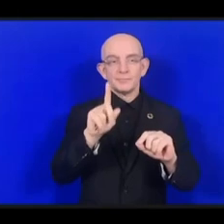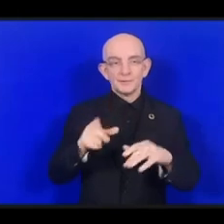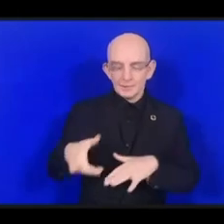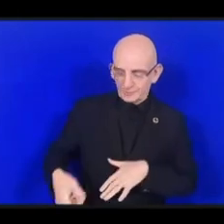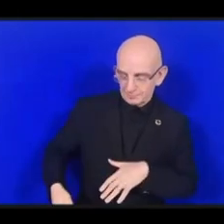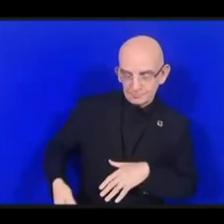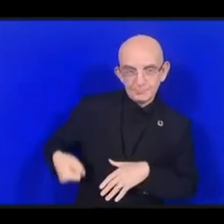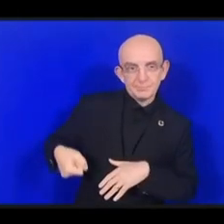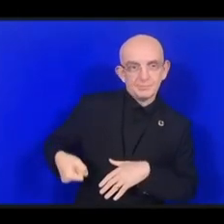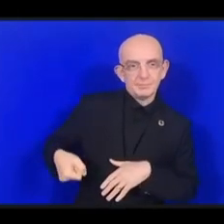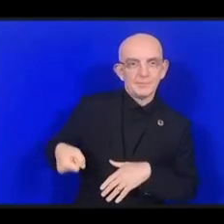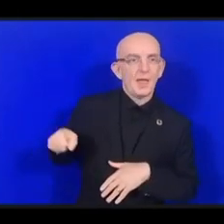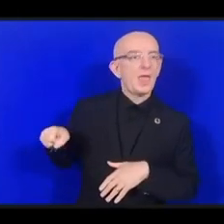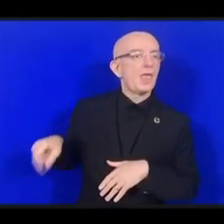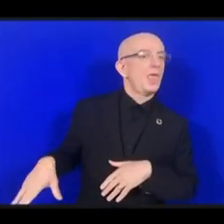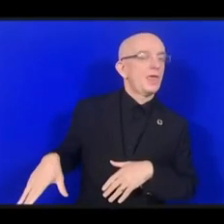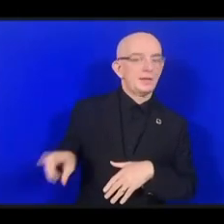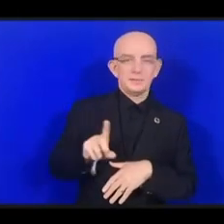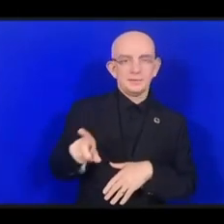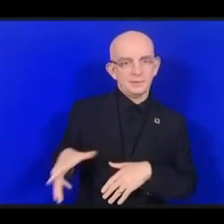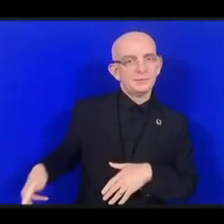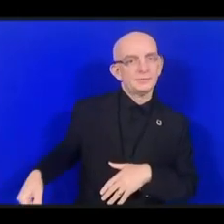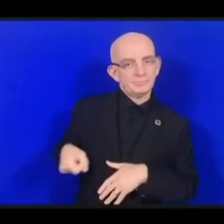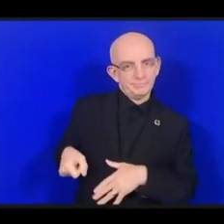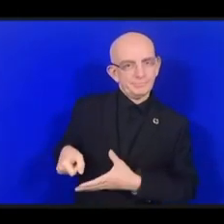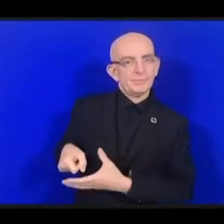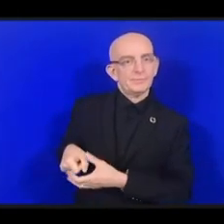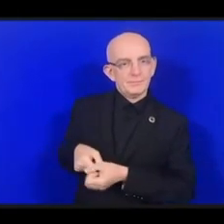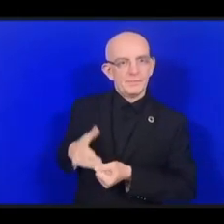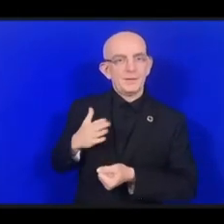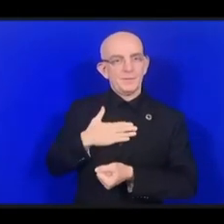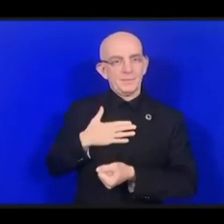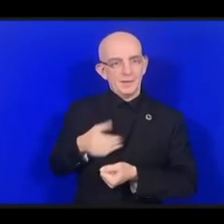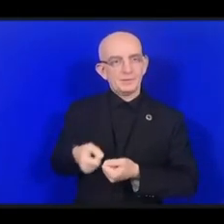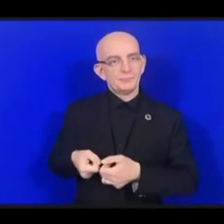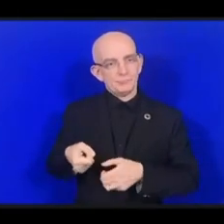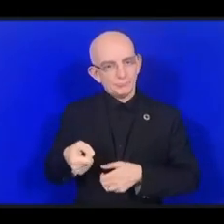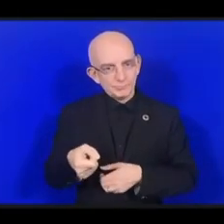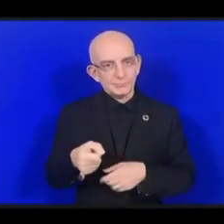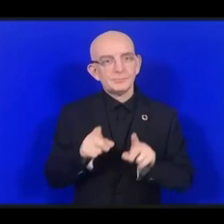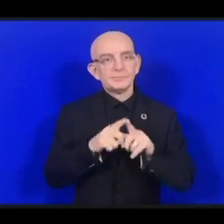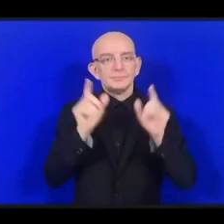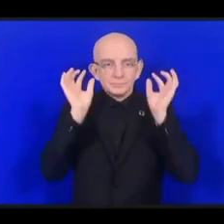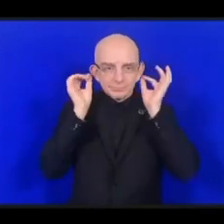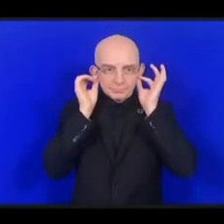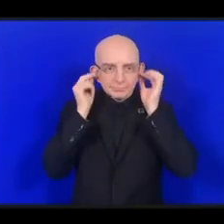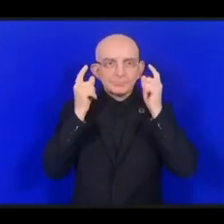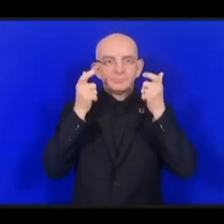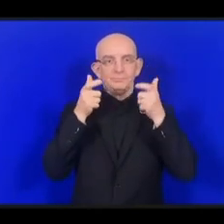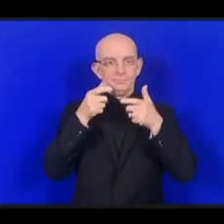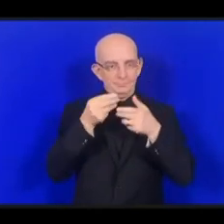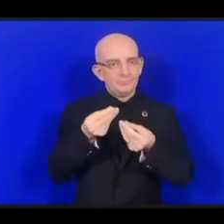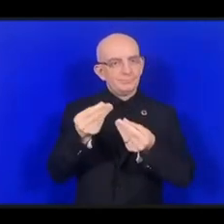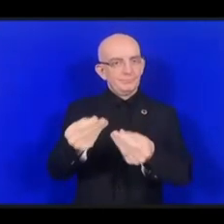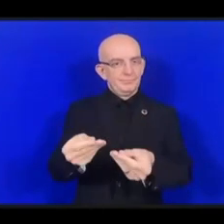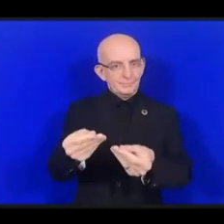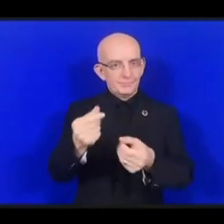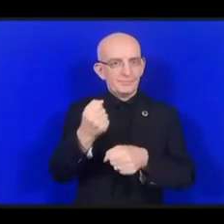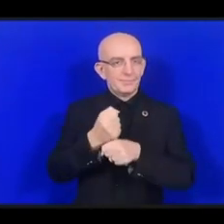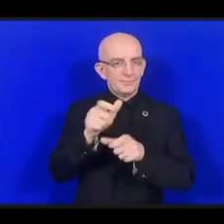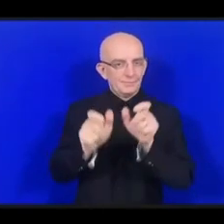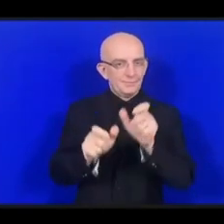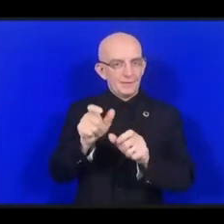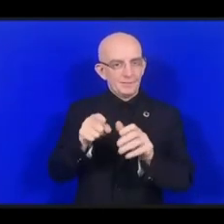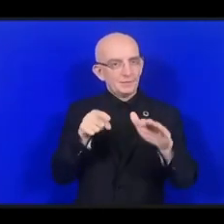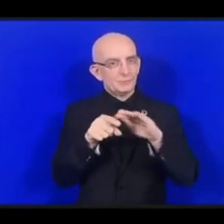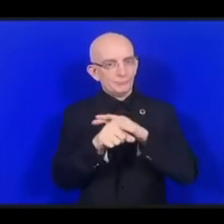également de rendre les différents récepteurs d'interprétation simultané aux personnes aux